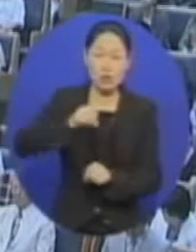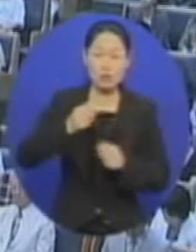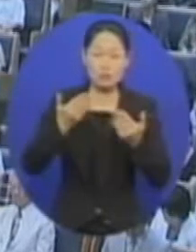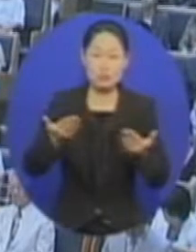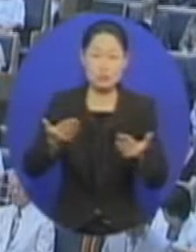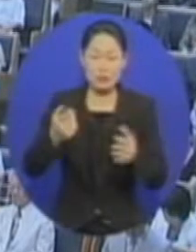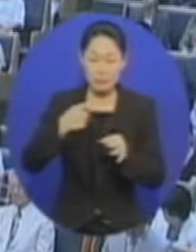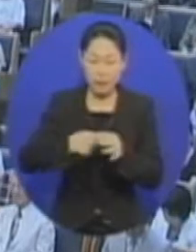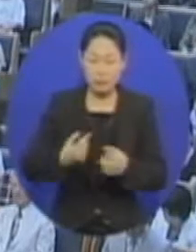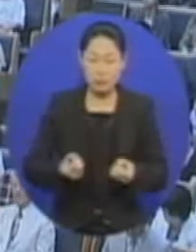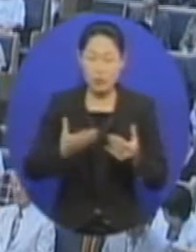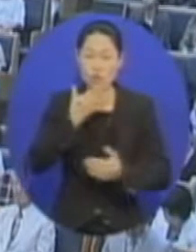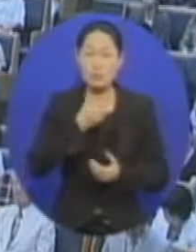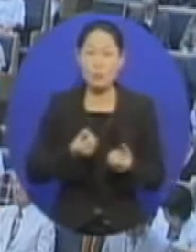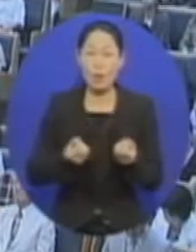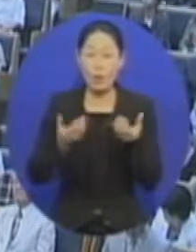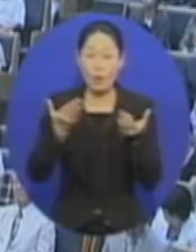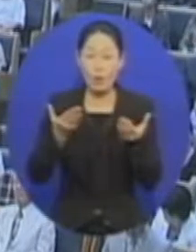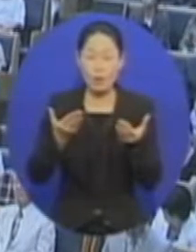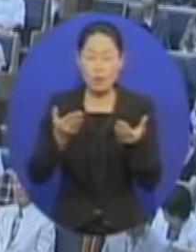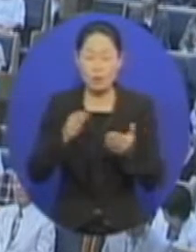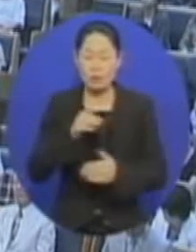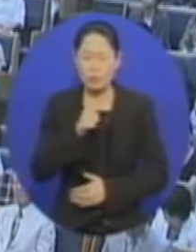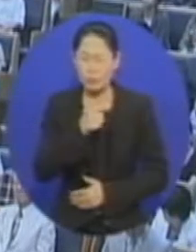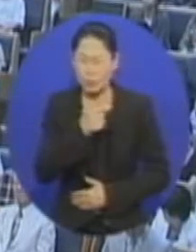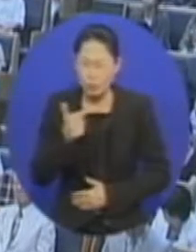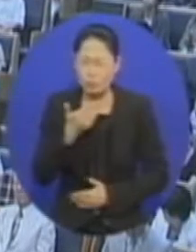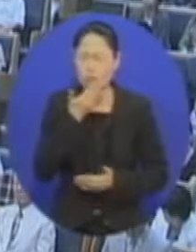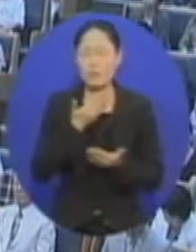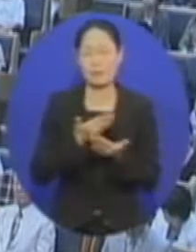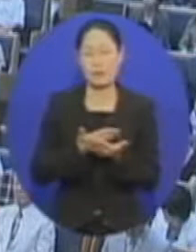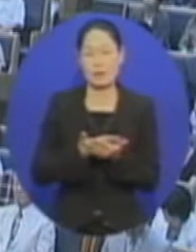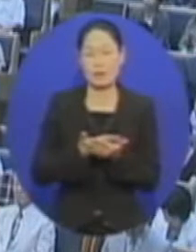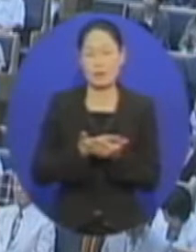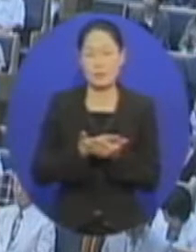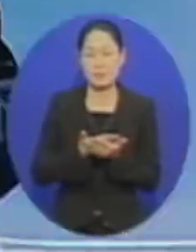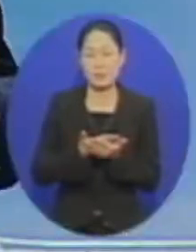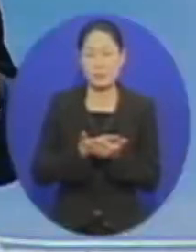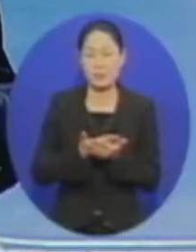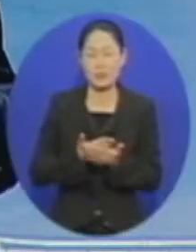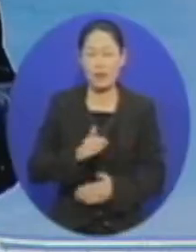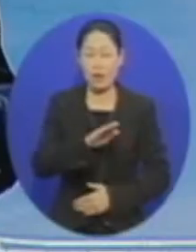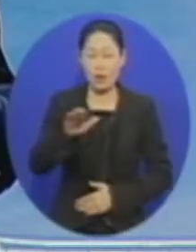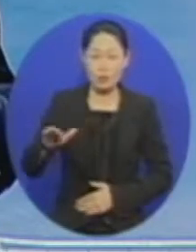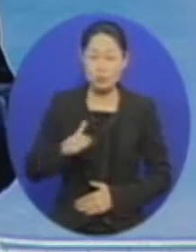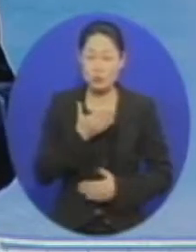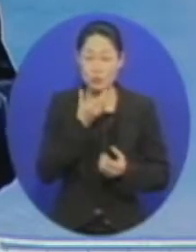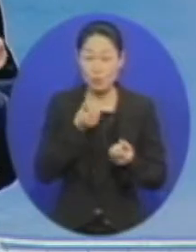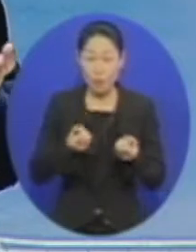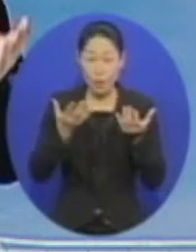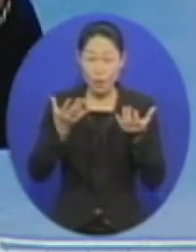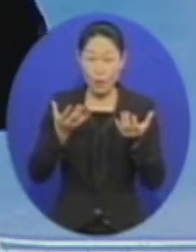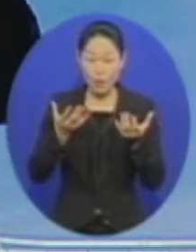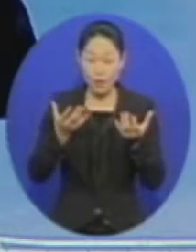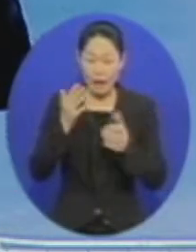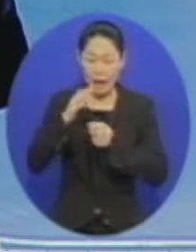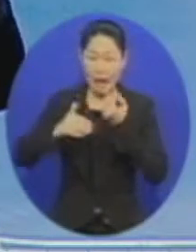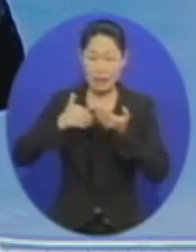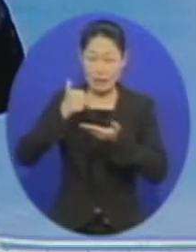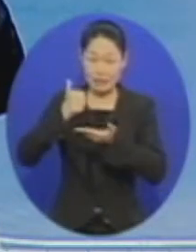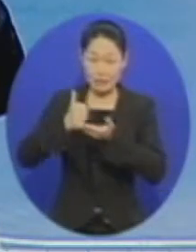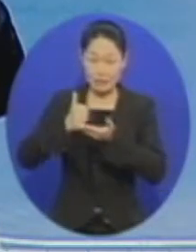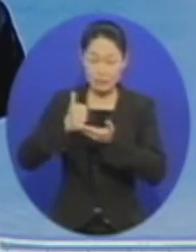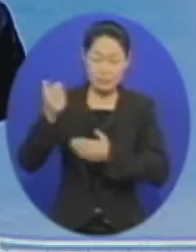절 절 기의 축복은 너무너무 중요합니다 여러분이 축복은 하나님의